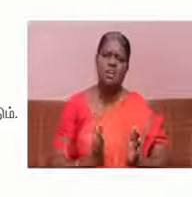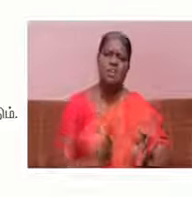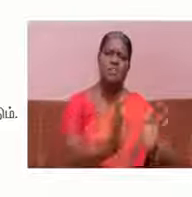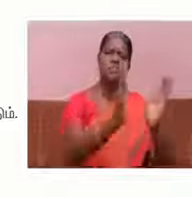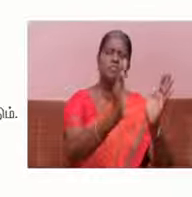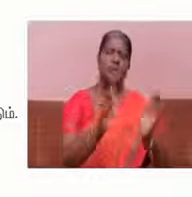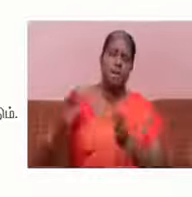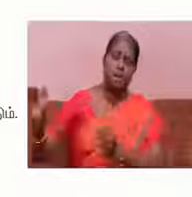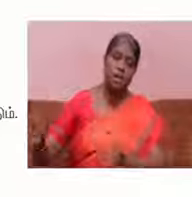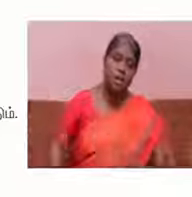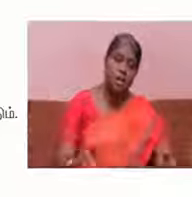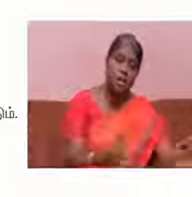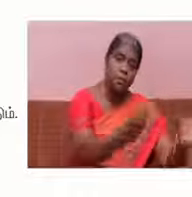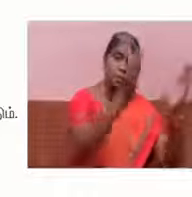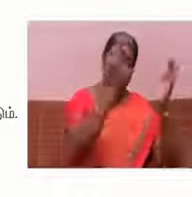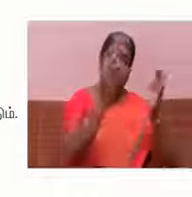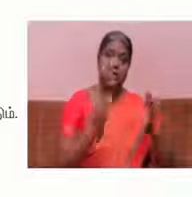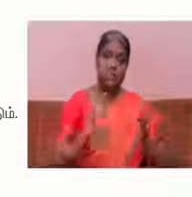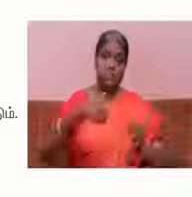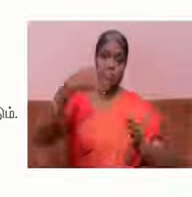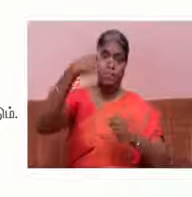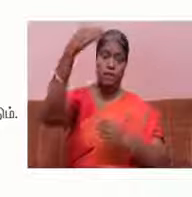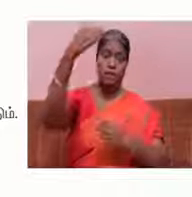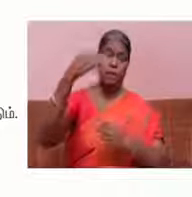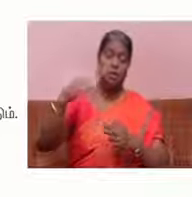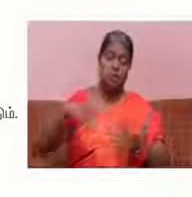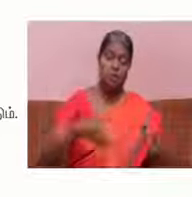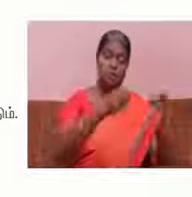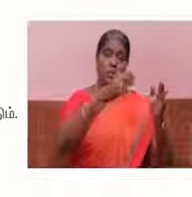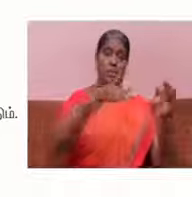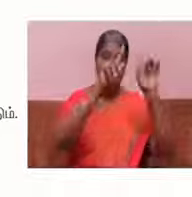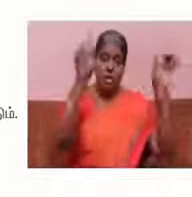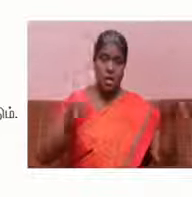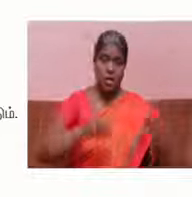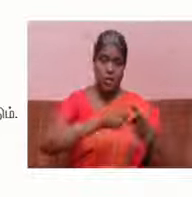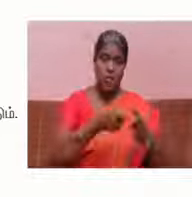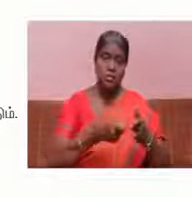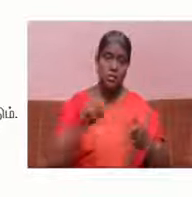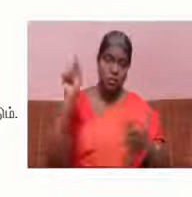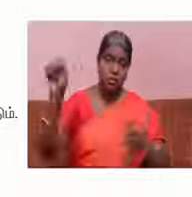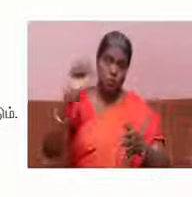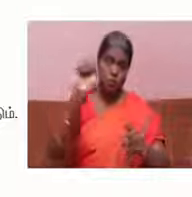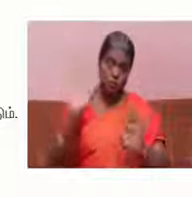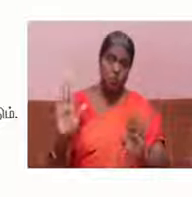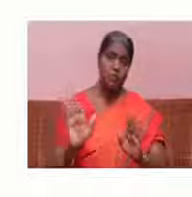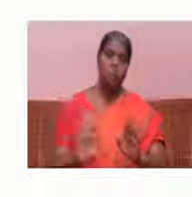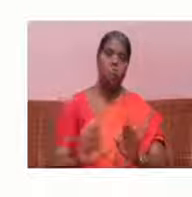கதவின் வழியே அனைவரும் அனுமதிக்கும் பட்சத்தில் பிரதான நுழைவாயிலின் கதவின் சாவிகள் உங்களிடம் இருக்க வேண்டும்.